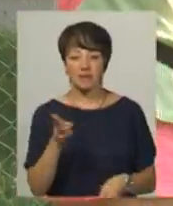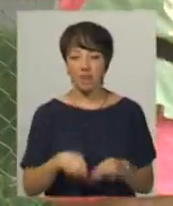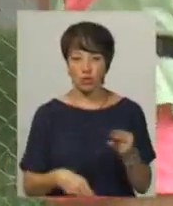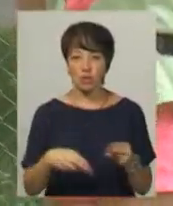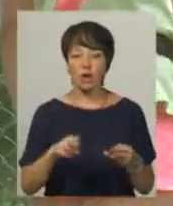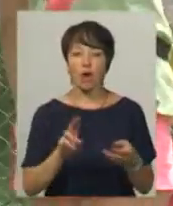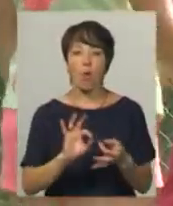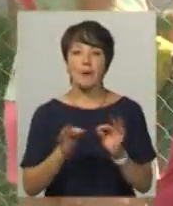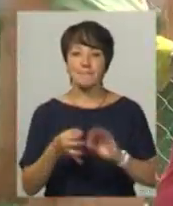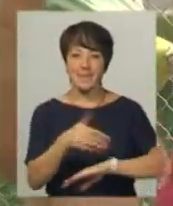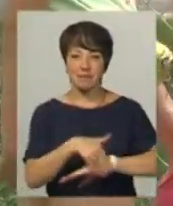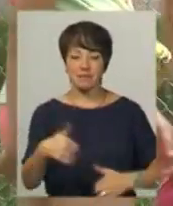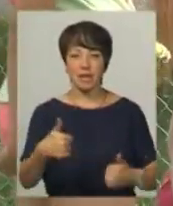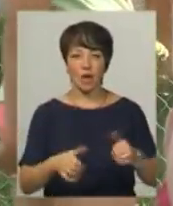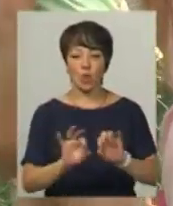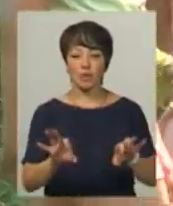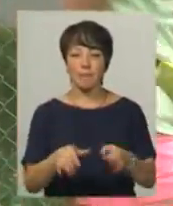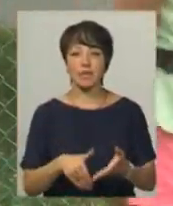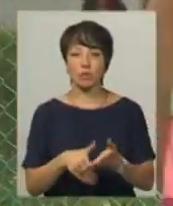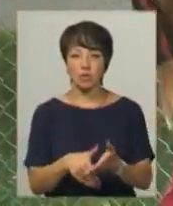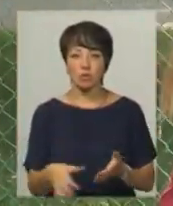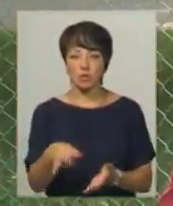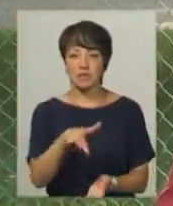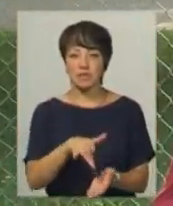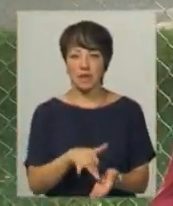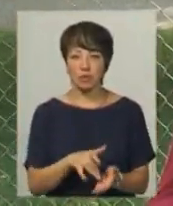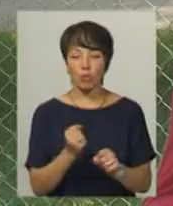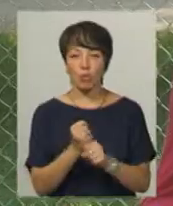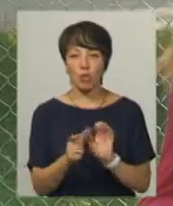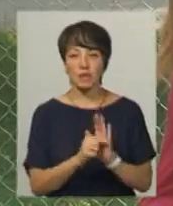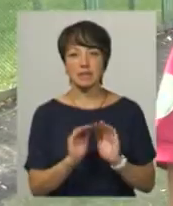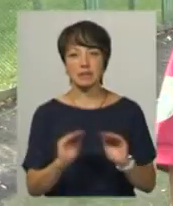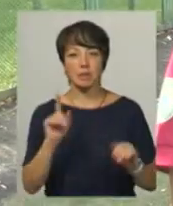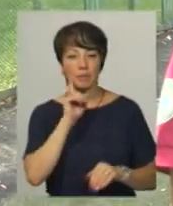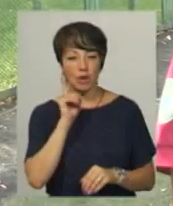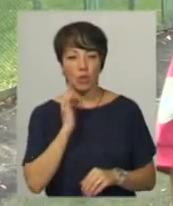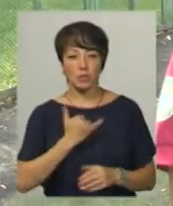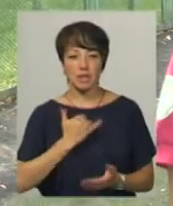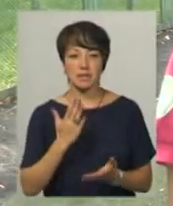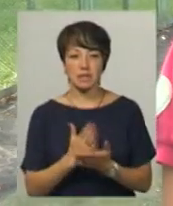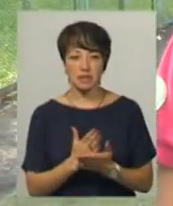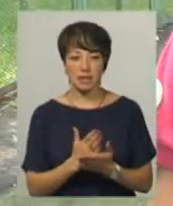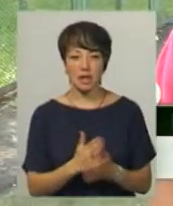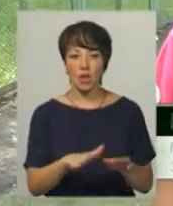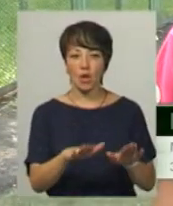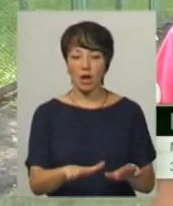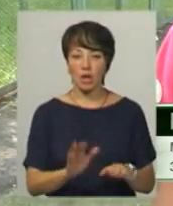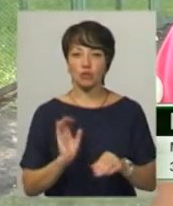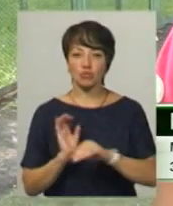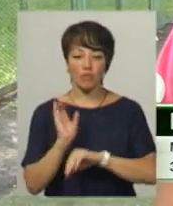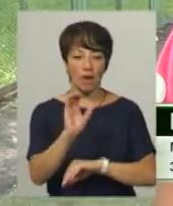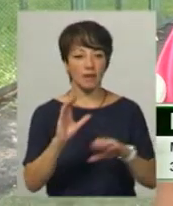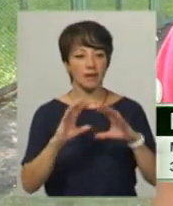олімпійських ігор, розповідає методист міського центру по роботі з дітьми та підлітками Мар'яна Пестонюк. У нас є представлені такі локації, як штовхання